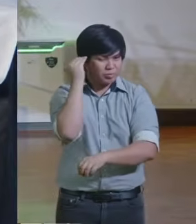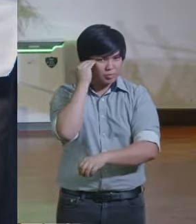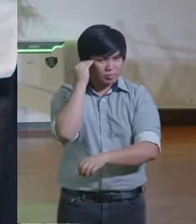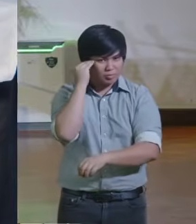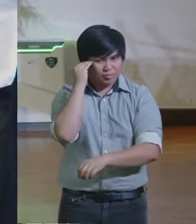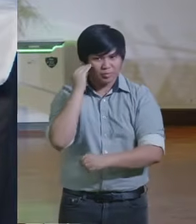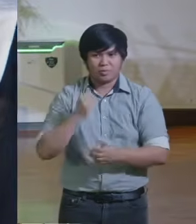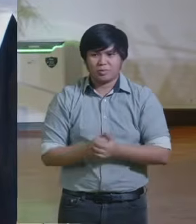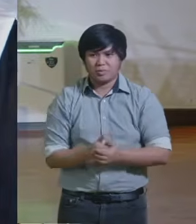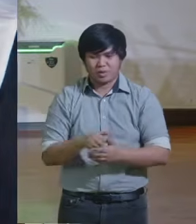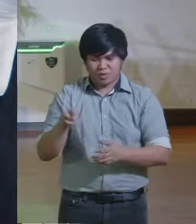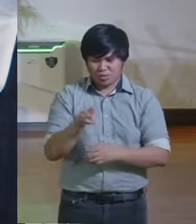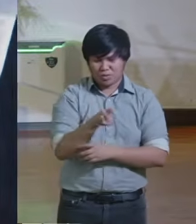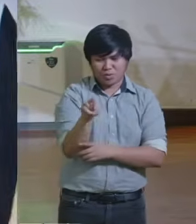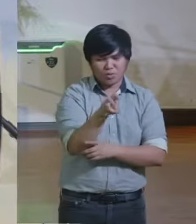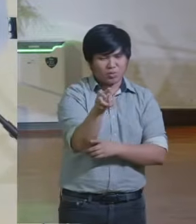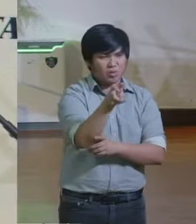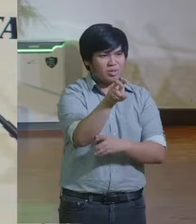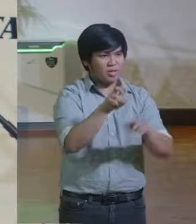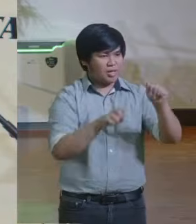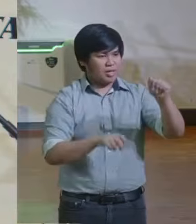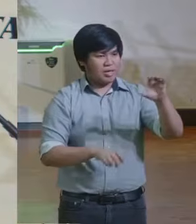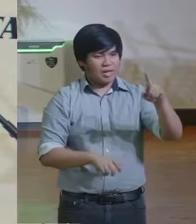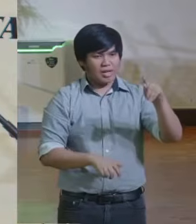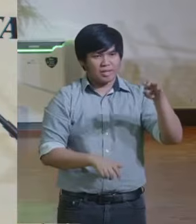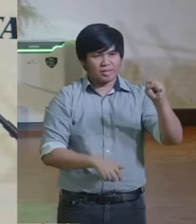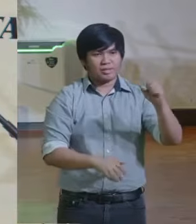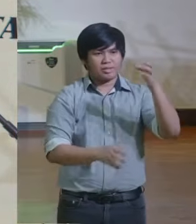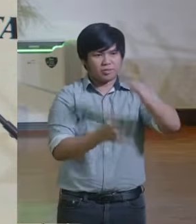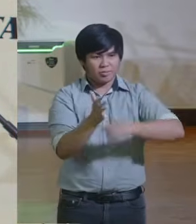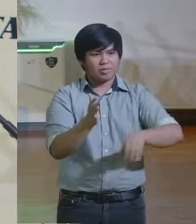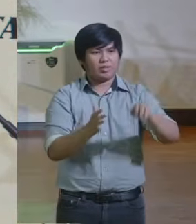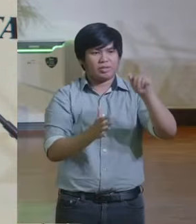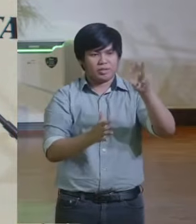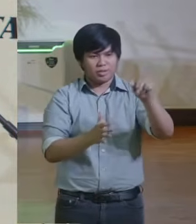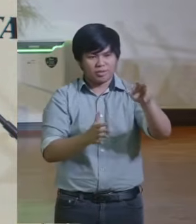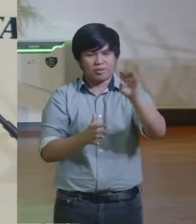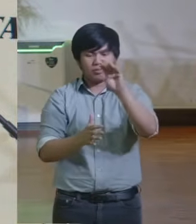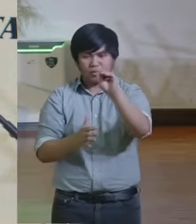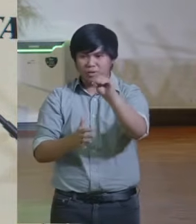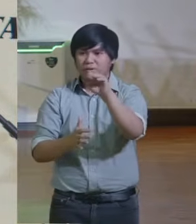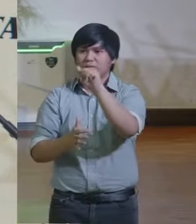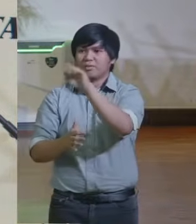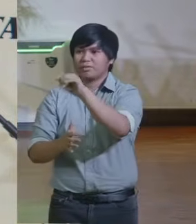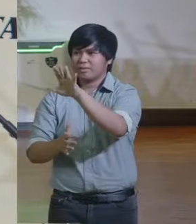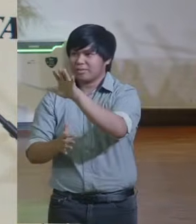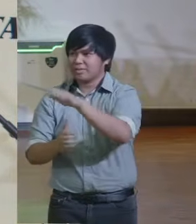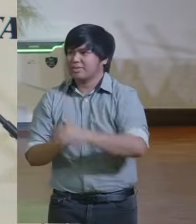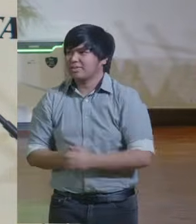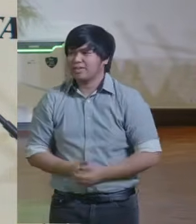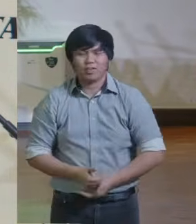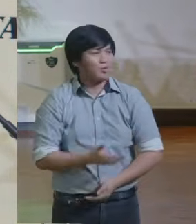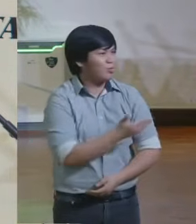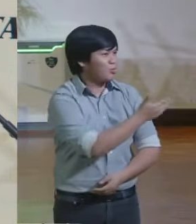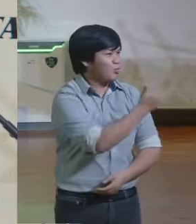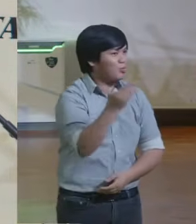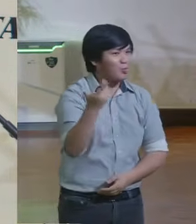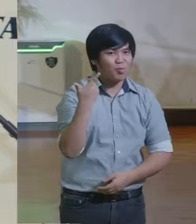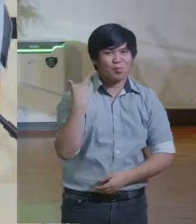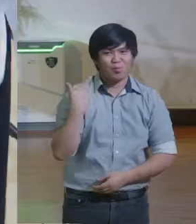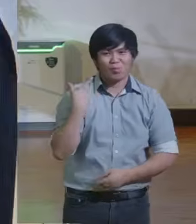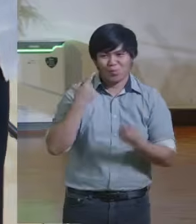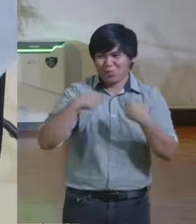ating journey sa Acts 13, 14, 15. Yung mga hindi nag-a-attend, malas nyo.